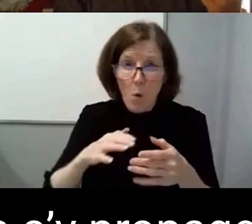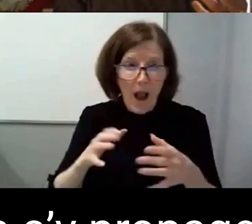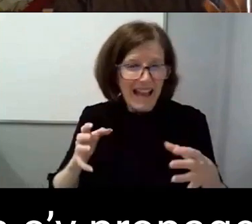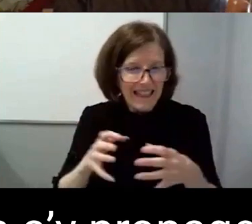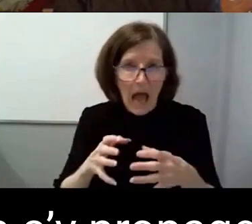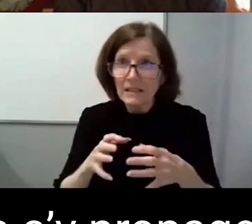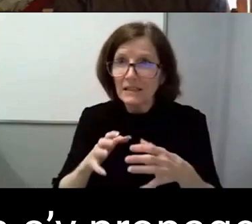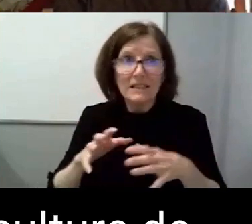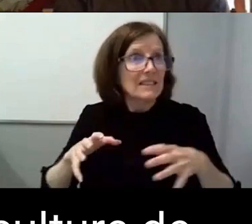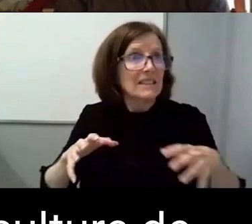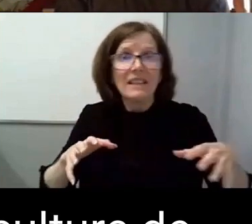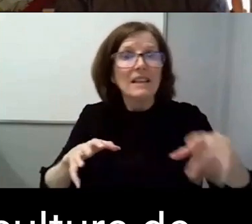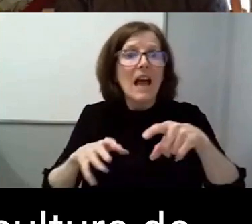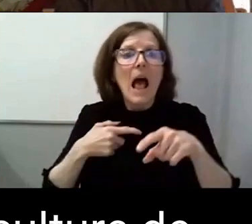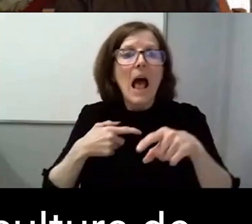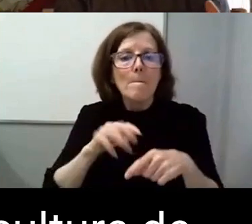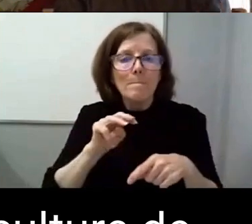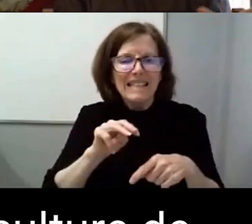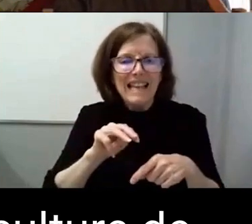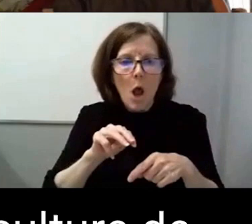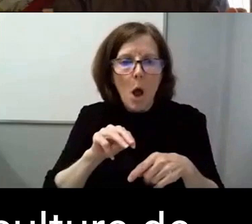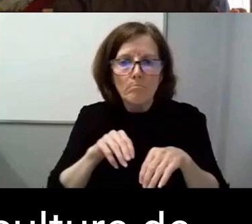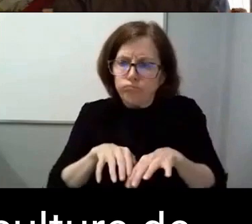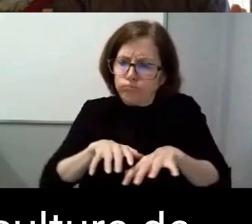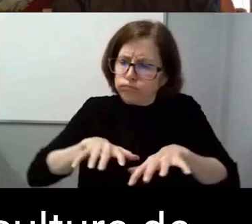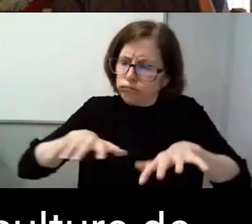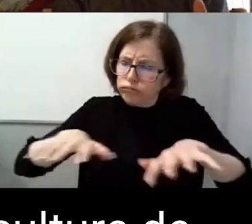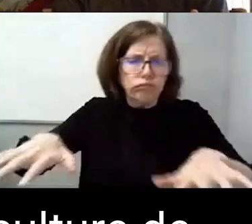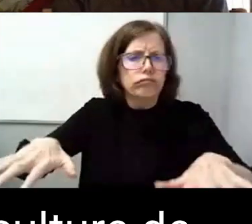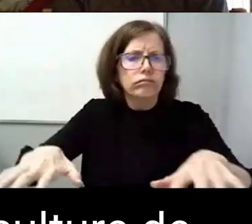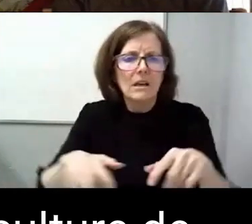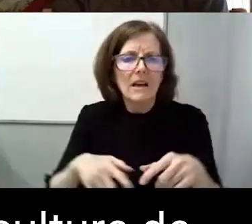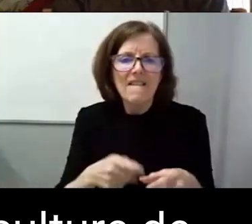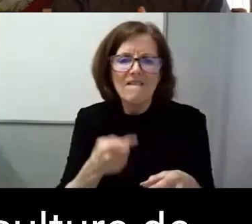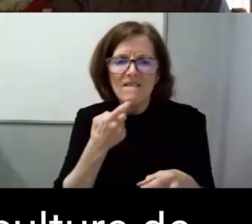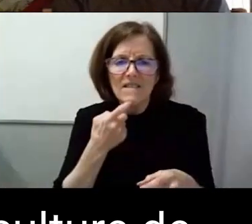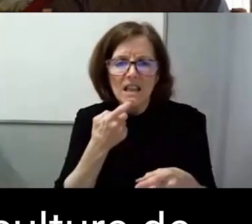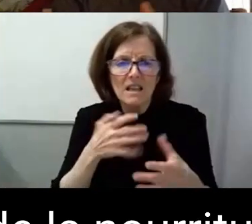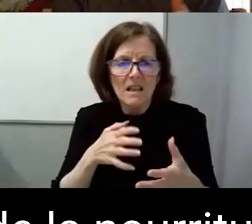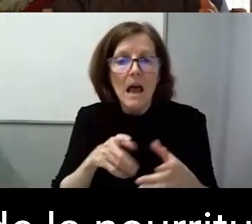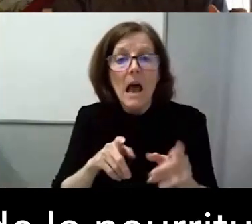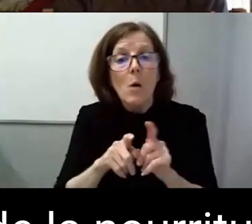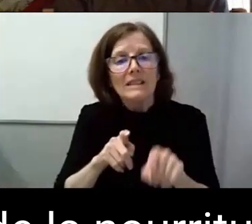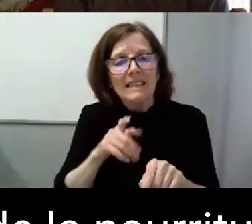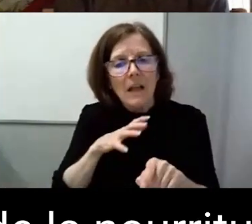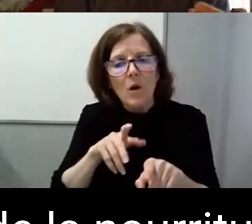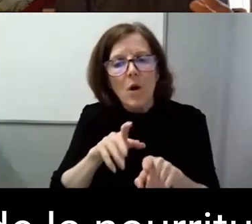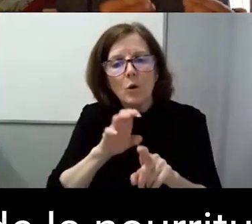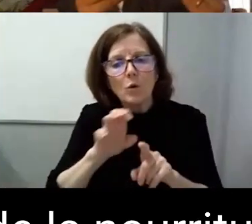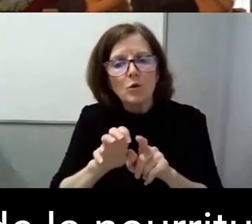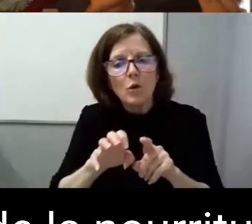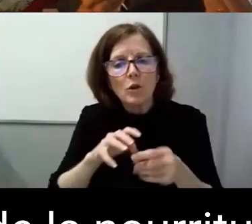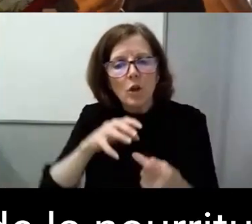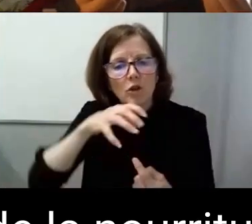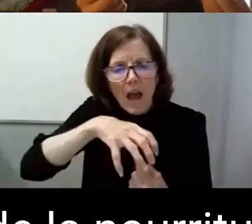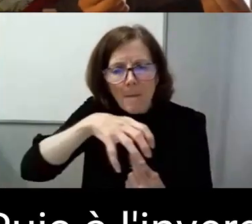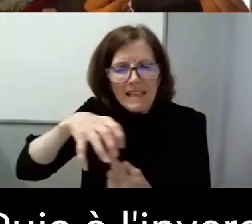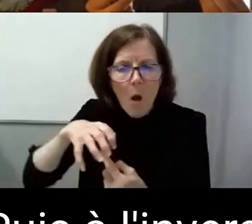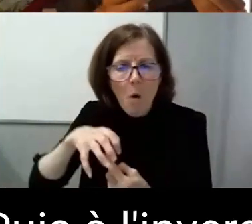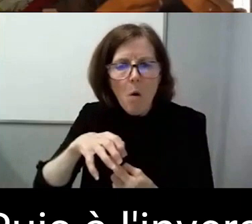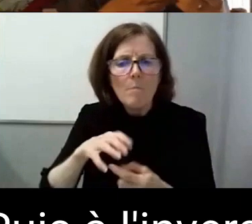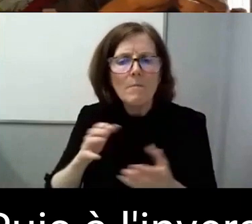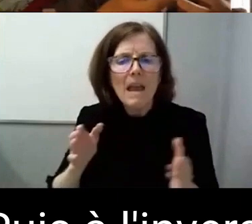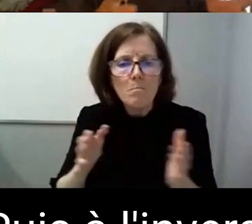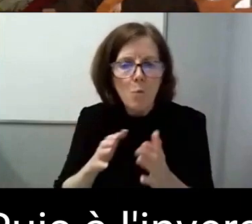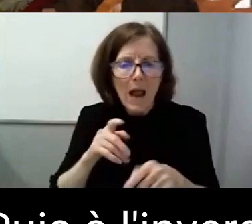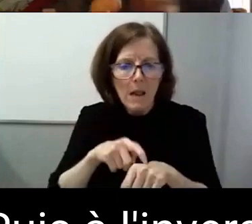mycélium va s'y propager plus rapidement, mais il va héberger une culture de champignons moins longtemps. Hein, c'est un peu de la nourriture plus